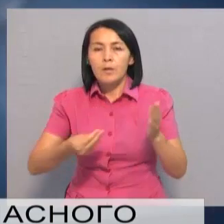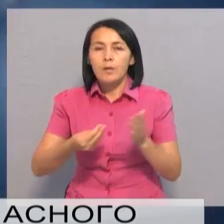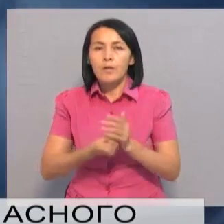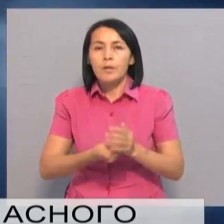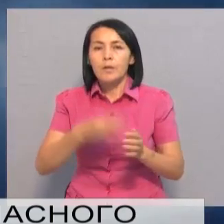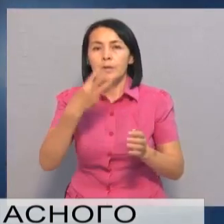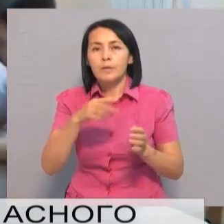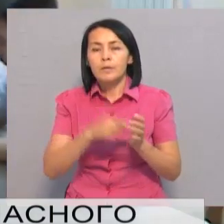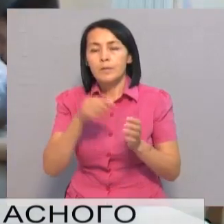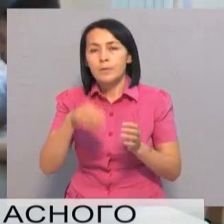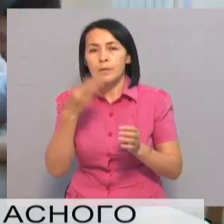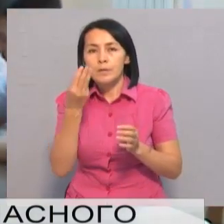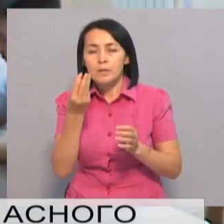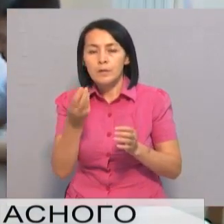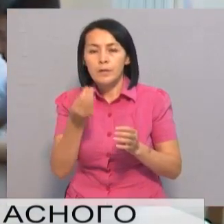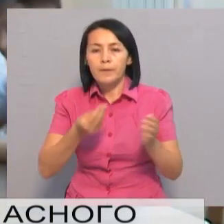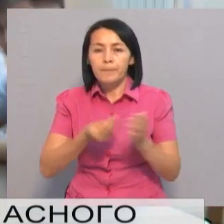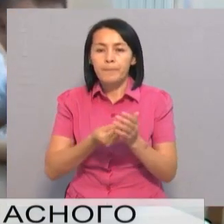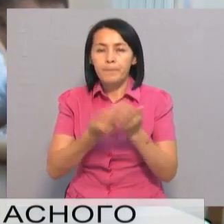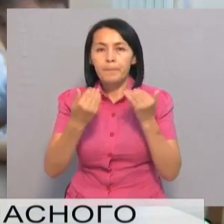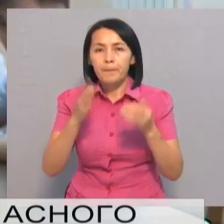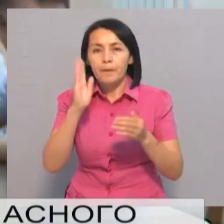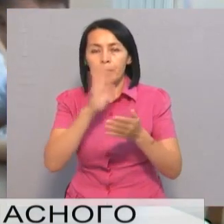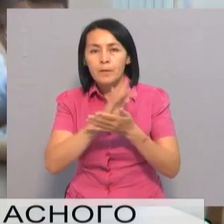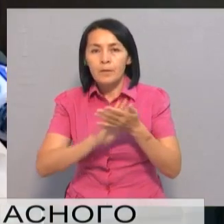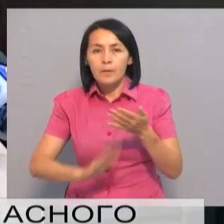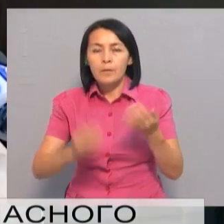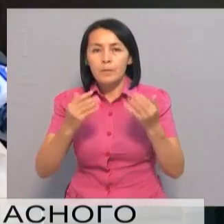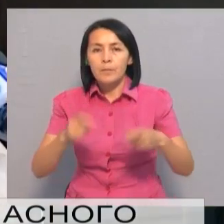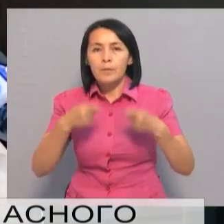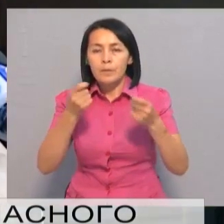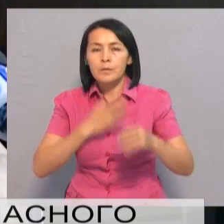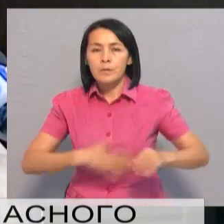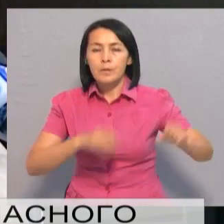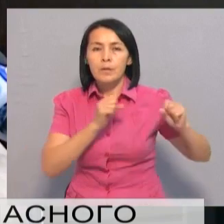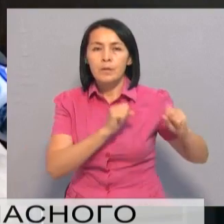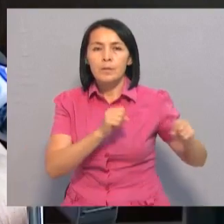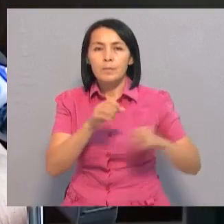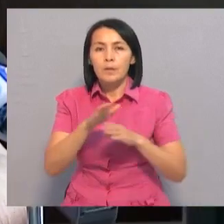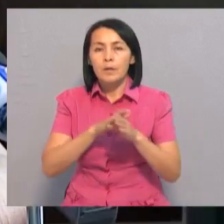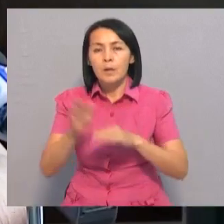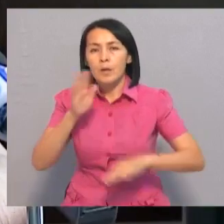сумму 37 700 тенге. Будет продолжена работа по обеспечению безопасного